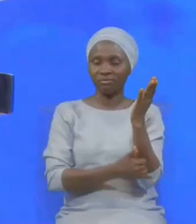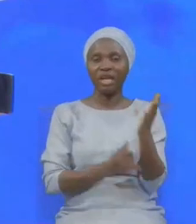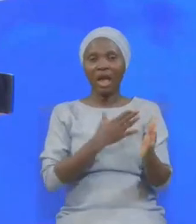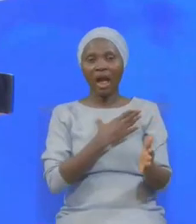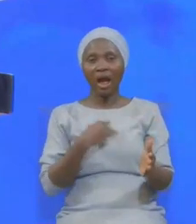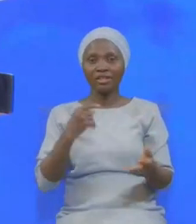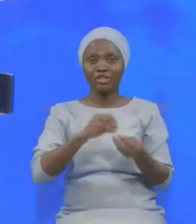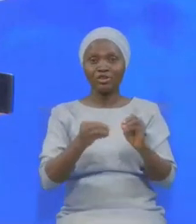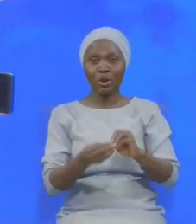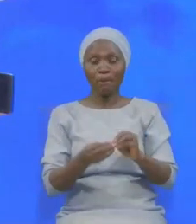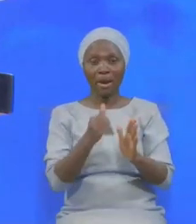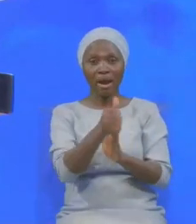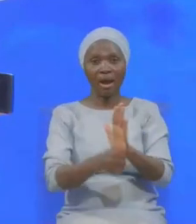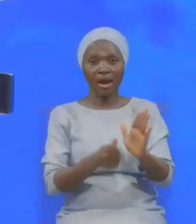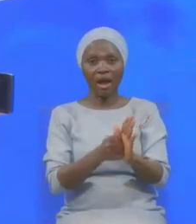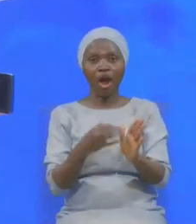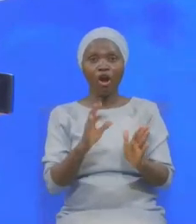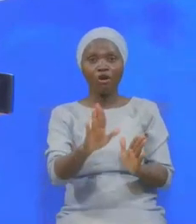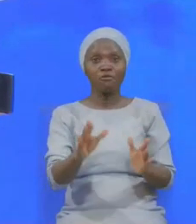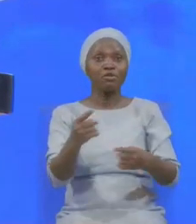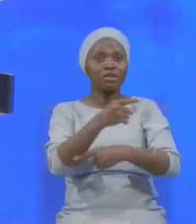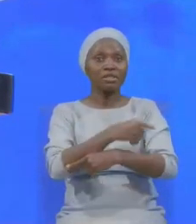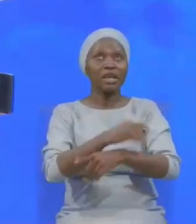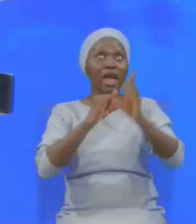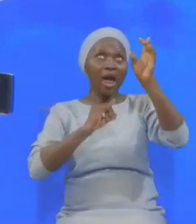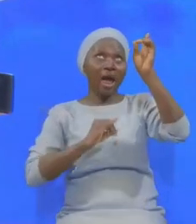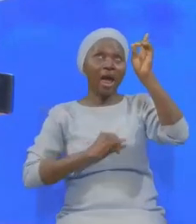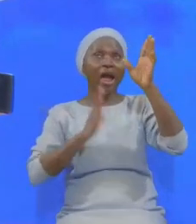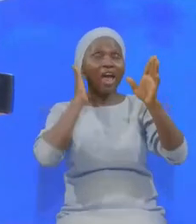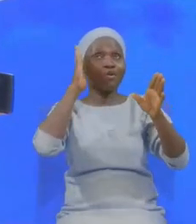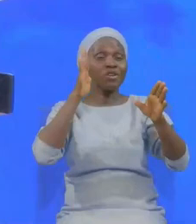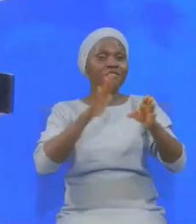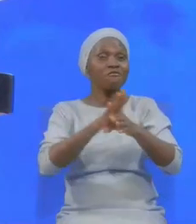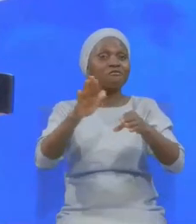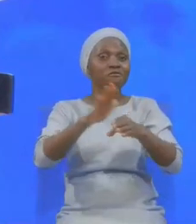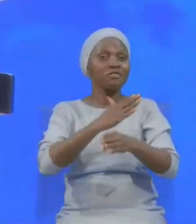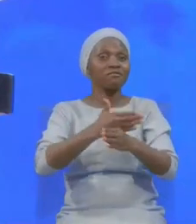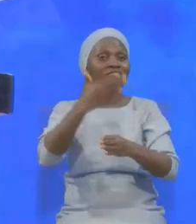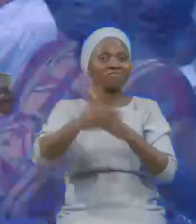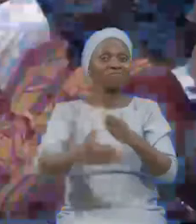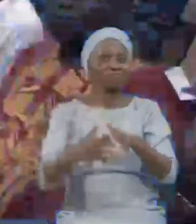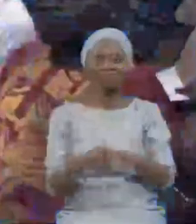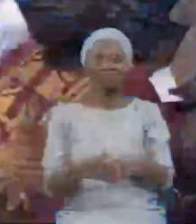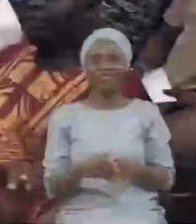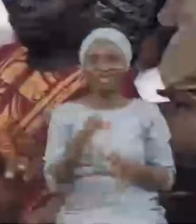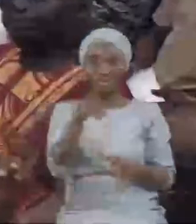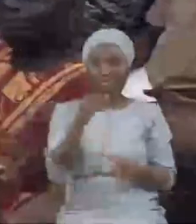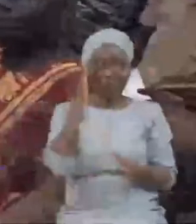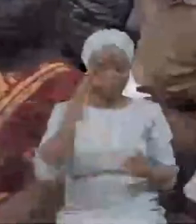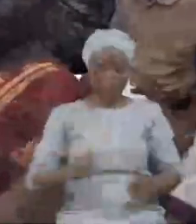le nombre de tes jours. Quelqu'un là-bas va vivre